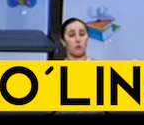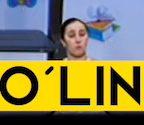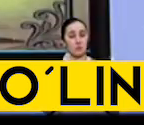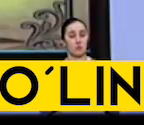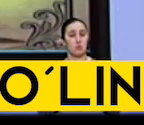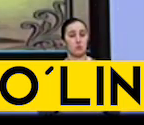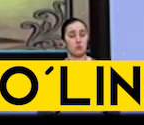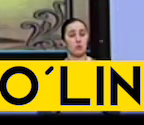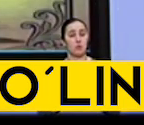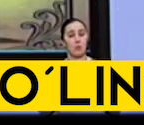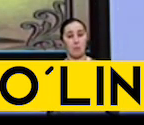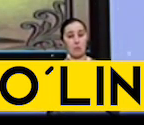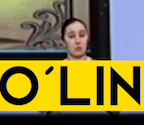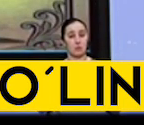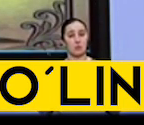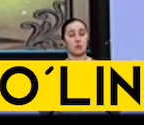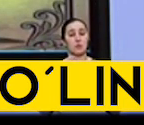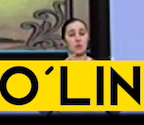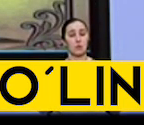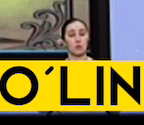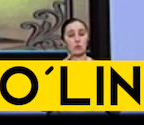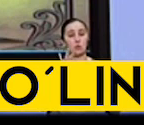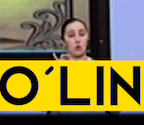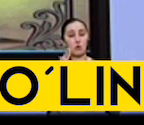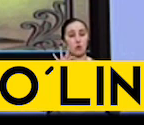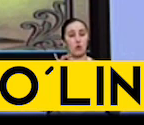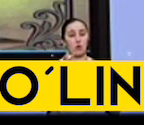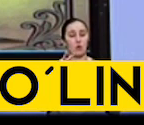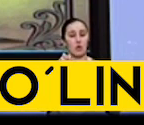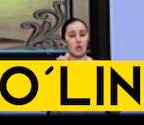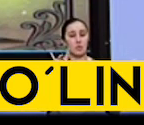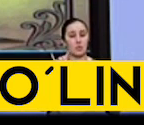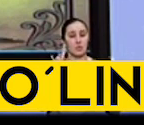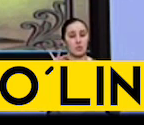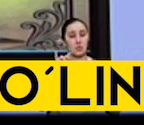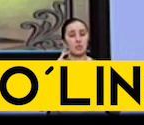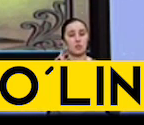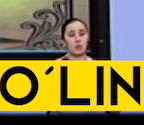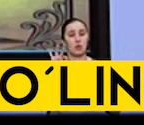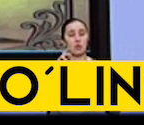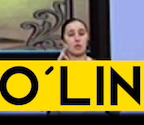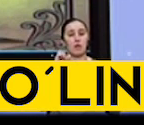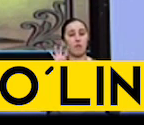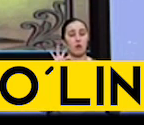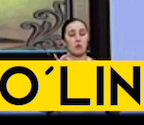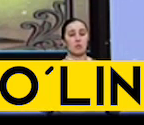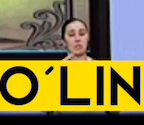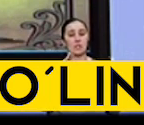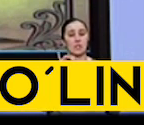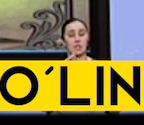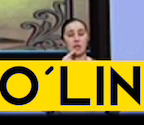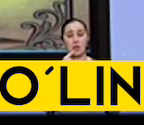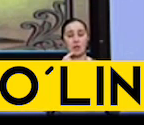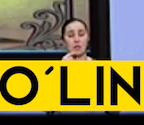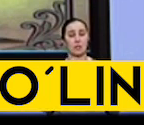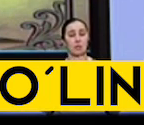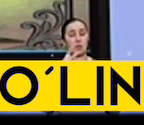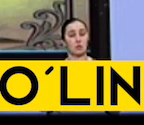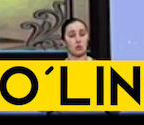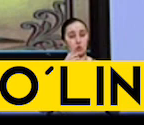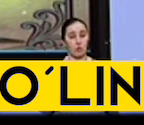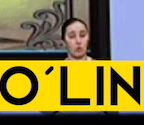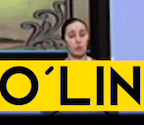bering. Matndan, ya'ni donolarning donosi matnidan Navoiyning til haqidagi hikmatini